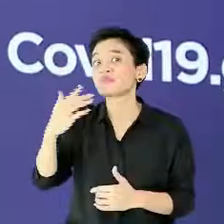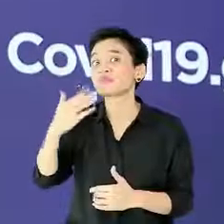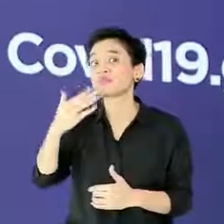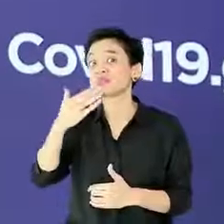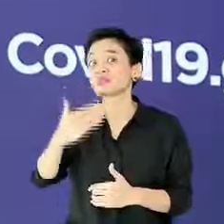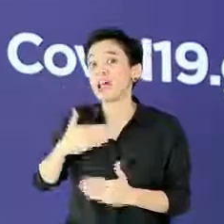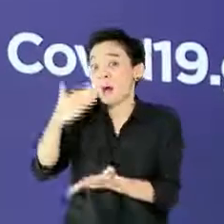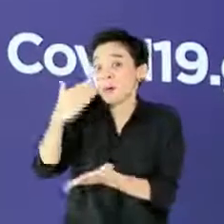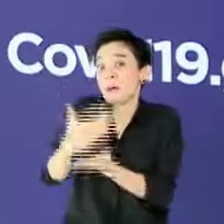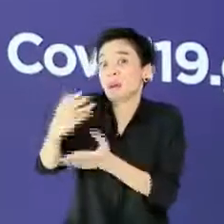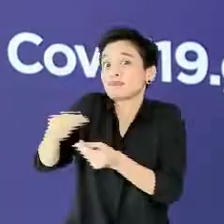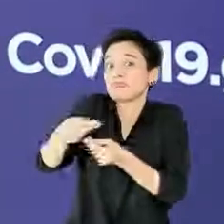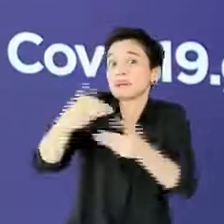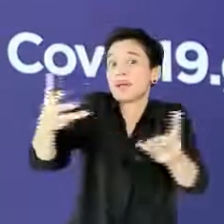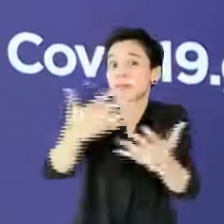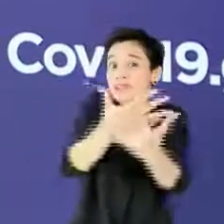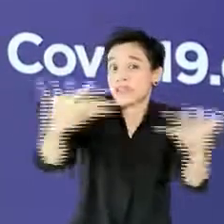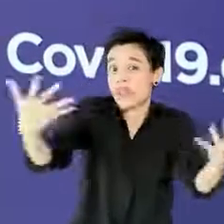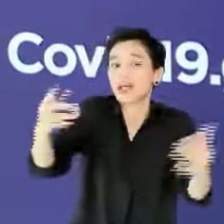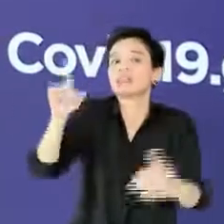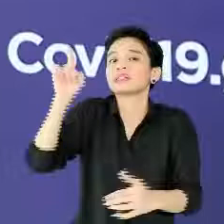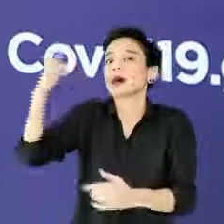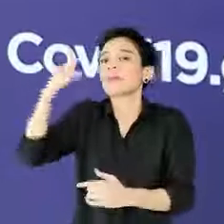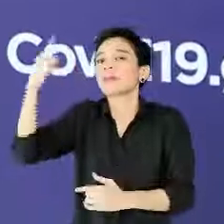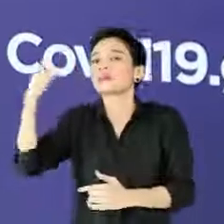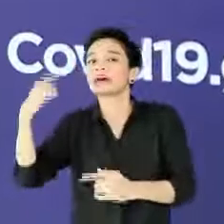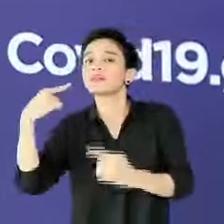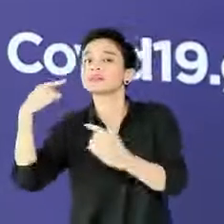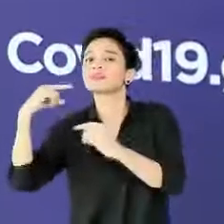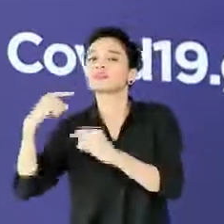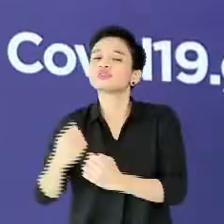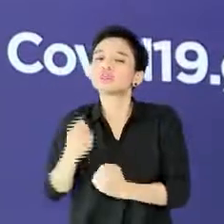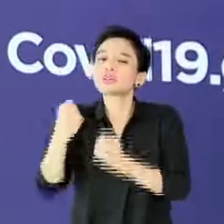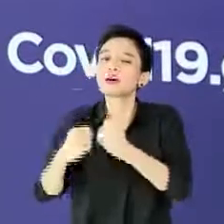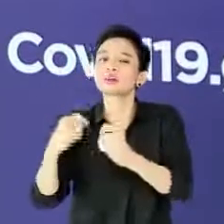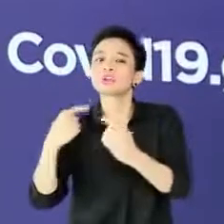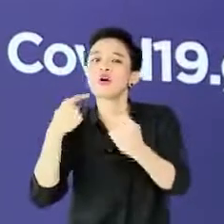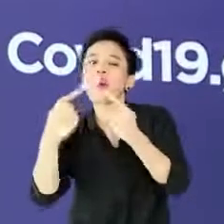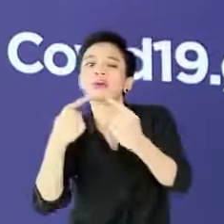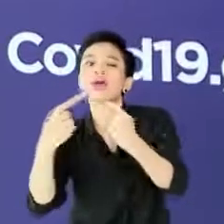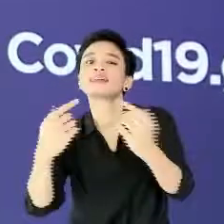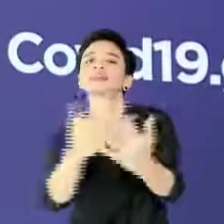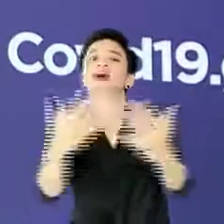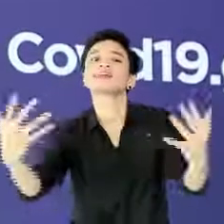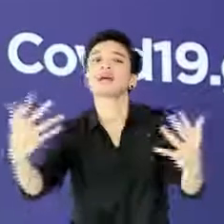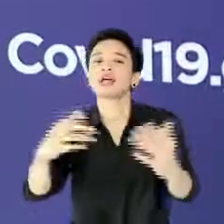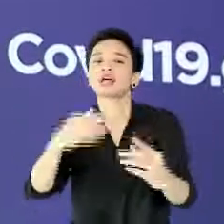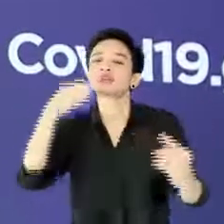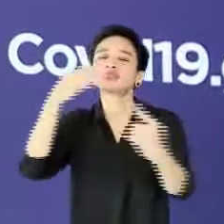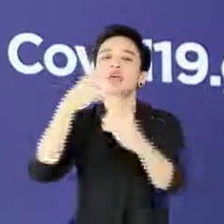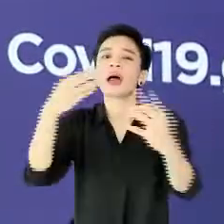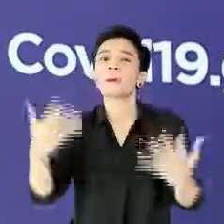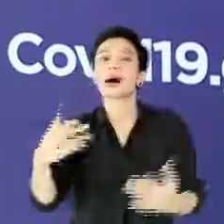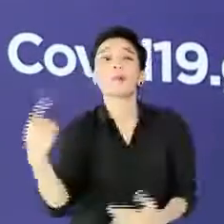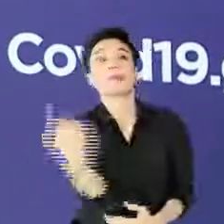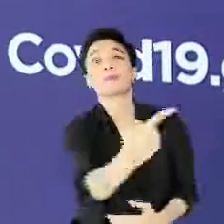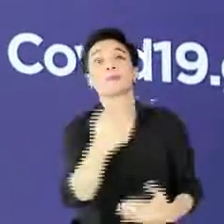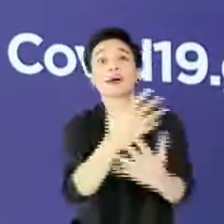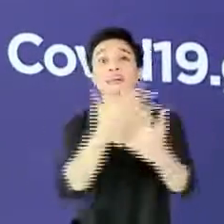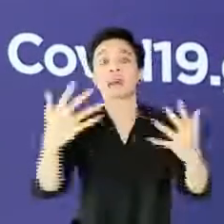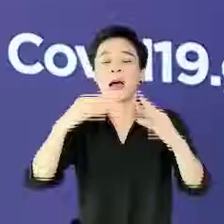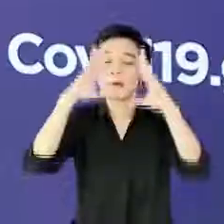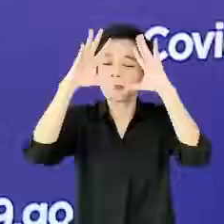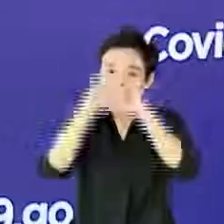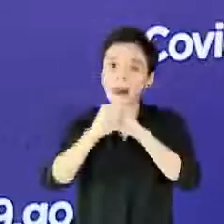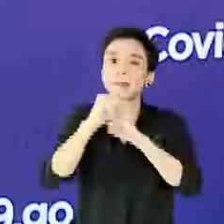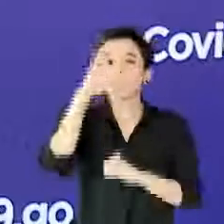harus efektif sehingga masyarakat itu paham apa yang harus mereka lakukan hari ini baik oleh karena itu kita vaksinasi